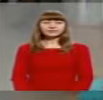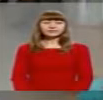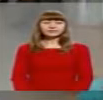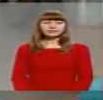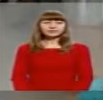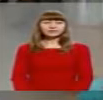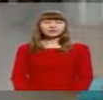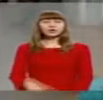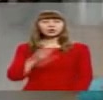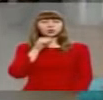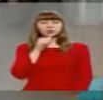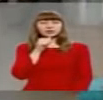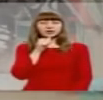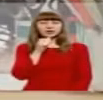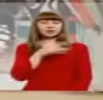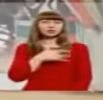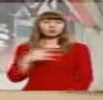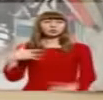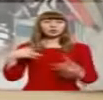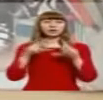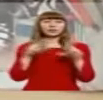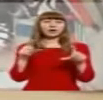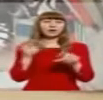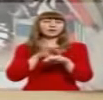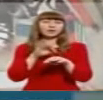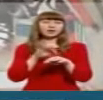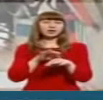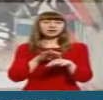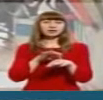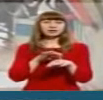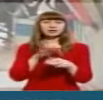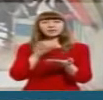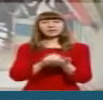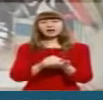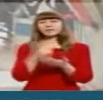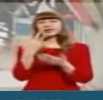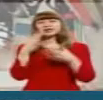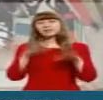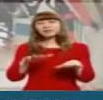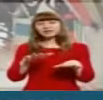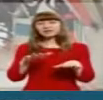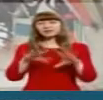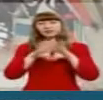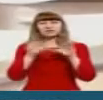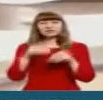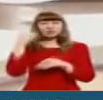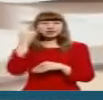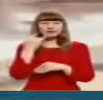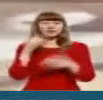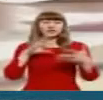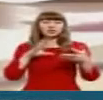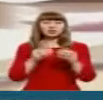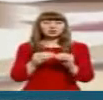Қостанай өңірі құрт ауруымен науқастану көрсеткіші бойынша республикада 5-ші боп келеді. Денсаулық сақтау саласында қолға алынған